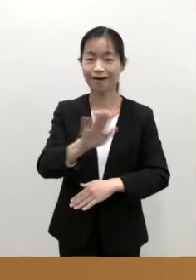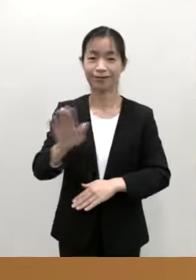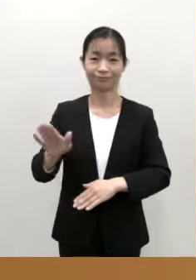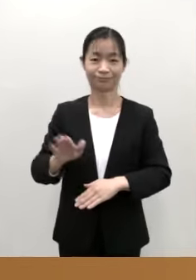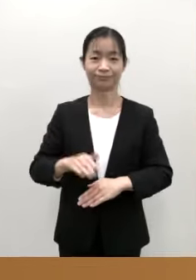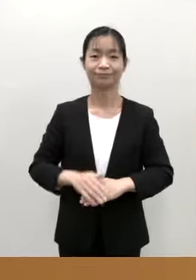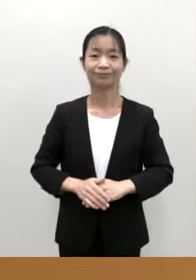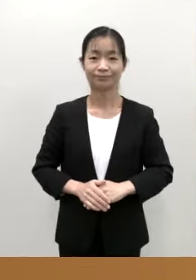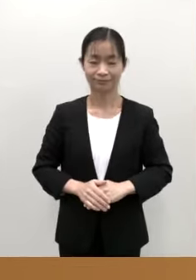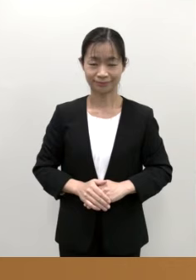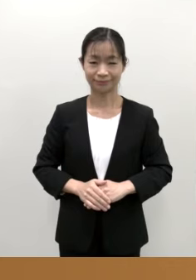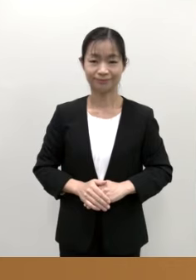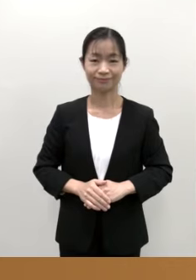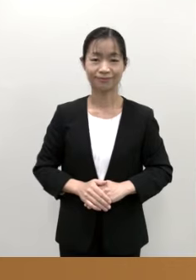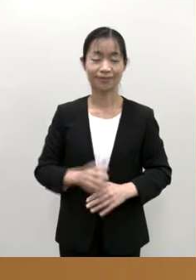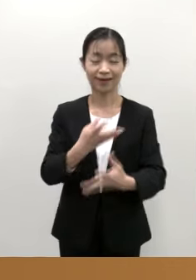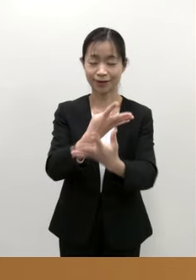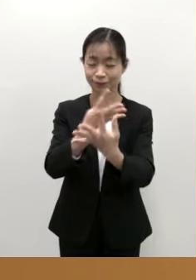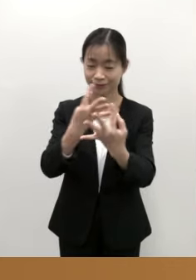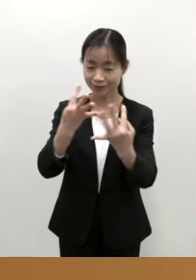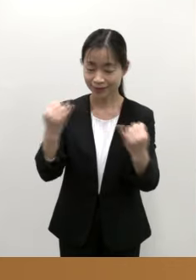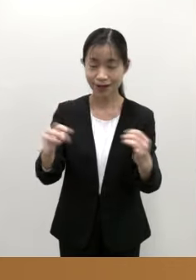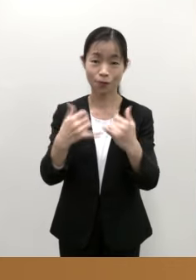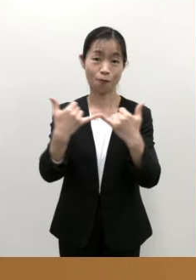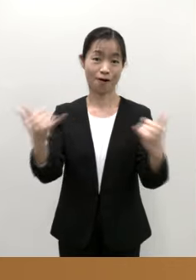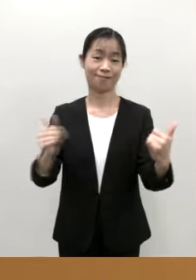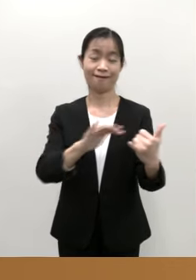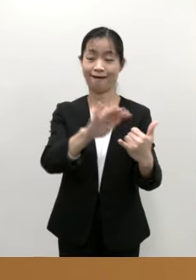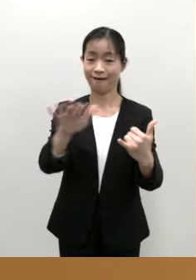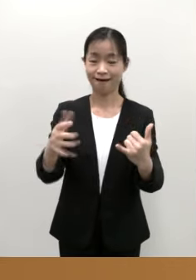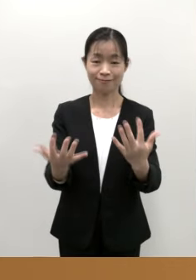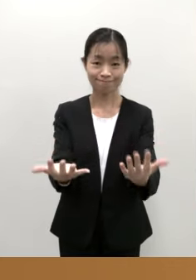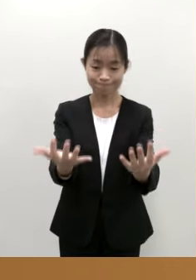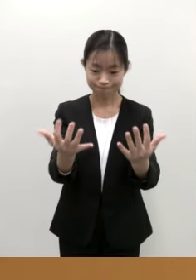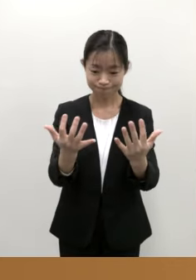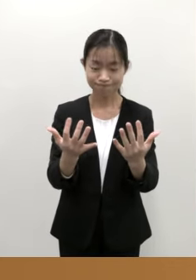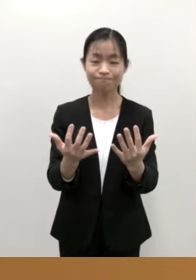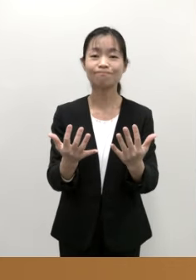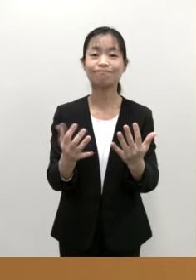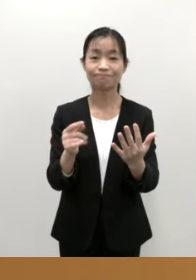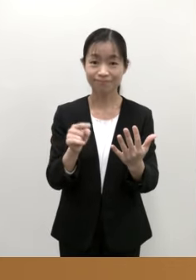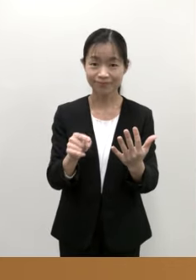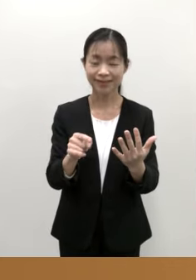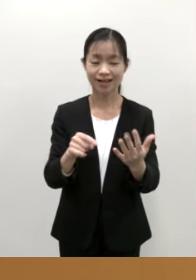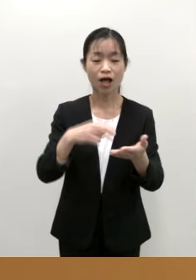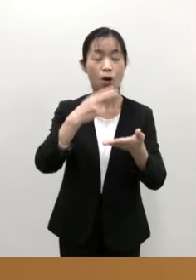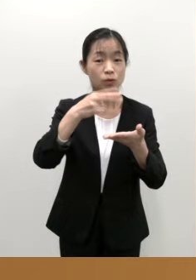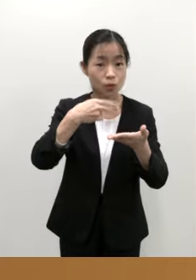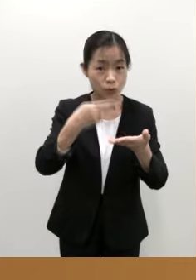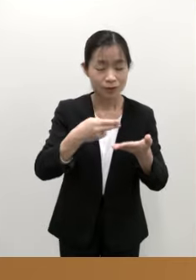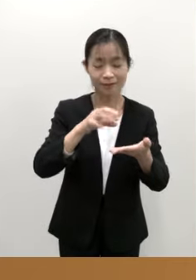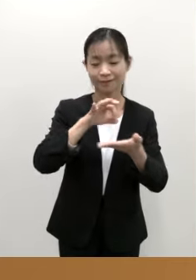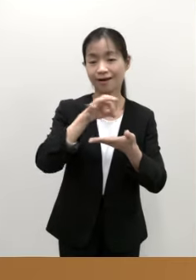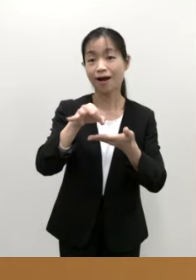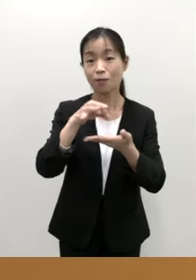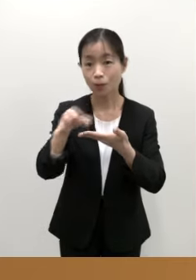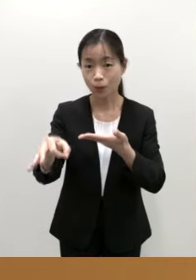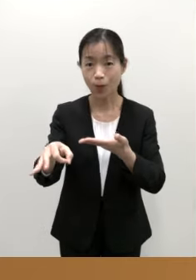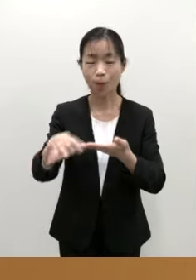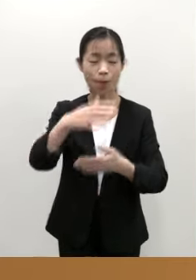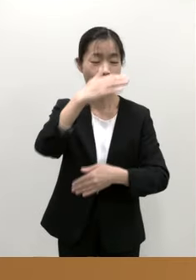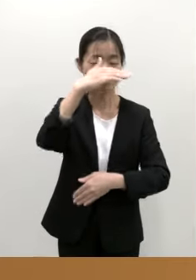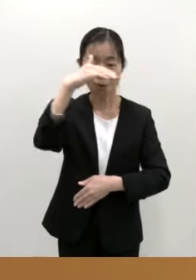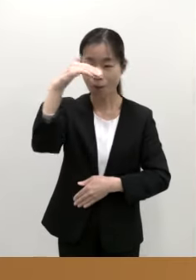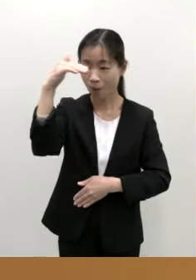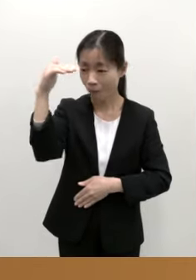ているところでございます。多くの皆さんがこの豊洲千客万来を訪れて、お食事、買い物、そして